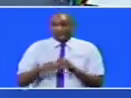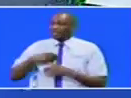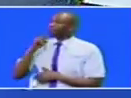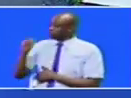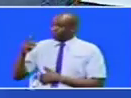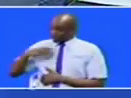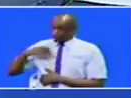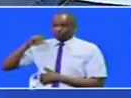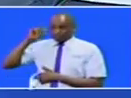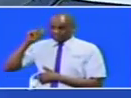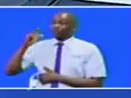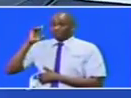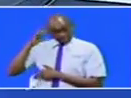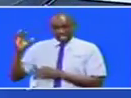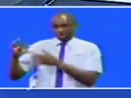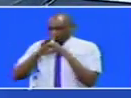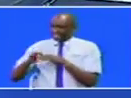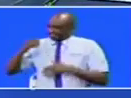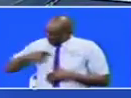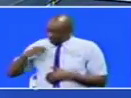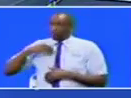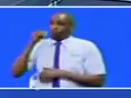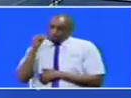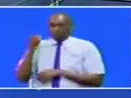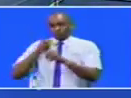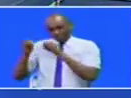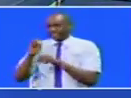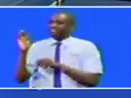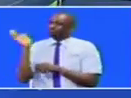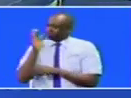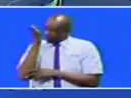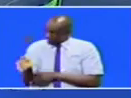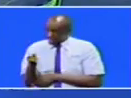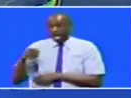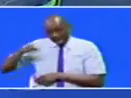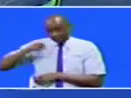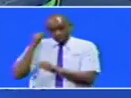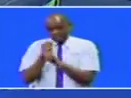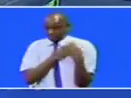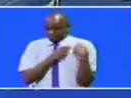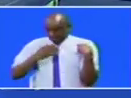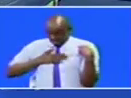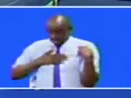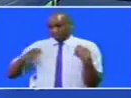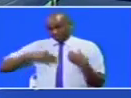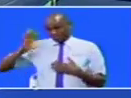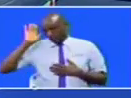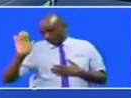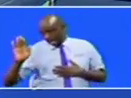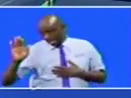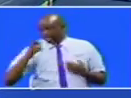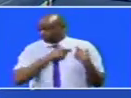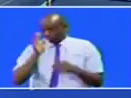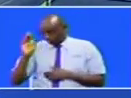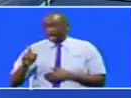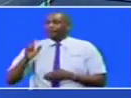wa Mombasa wananisikiza. Tushirikiane kuanzia nyumbani ku manage taka zetu. Sisi tutafanya jukumu letu, wananchi wafanye jukumu lao